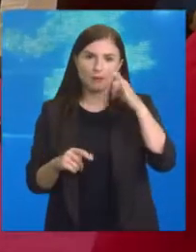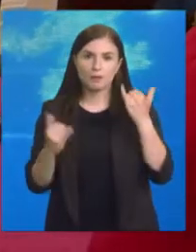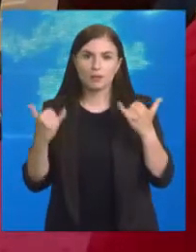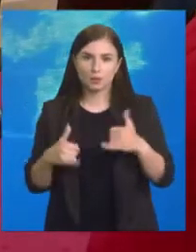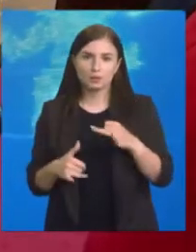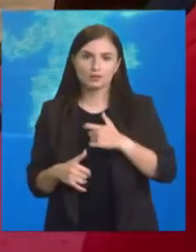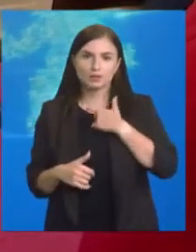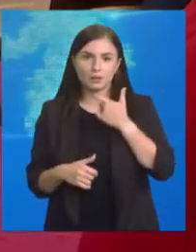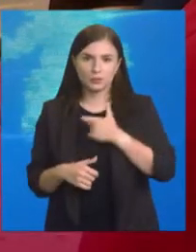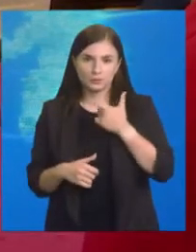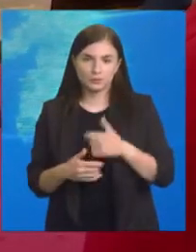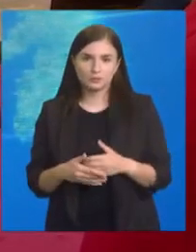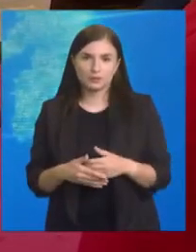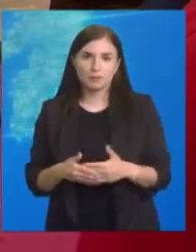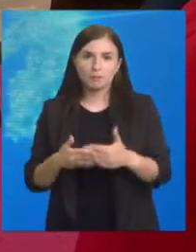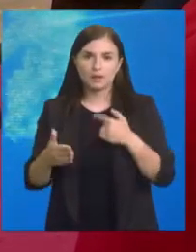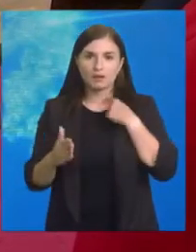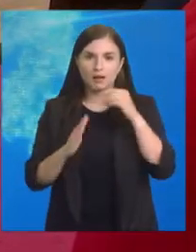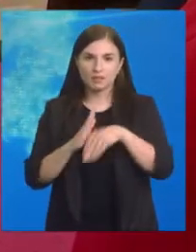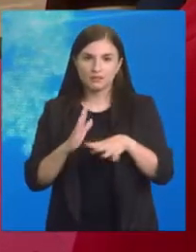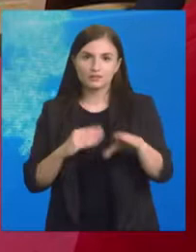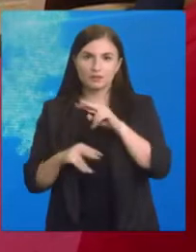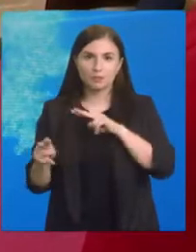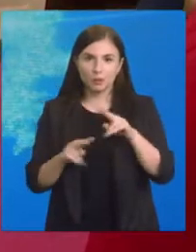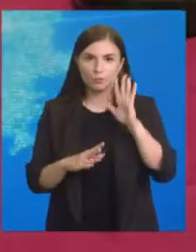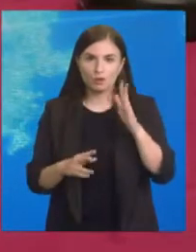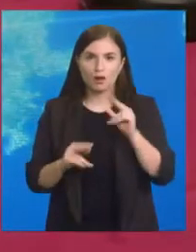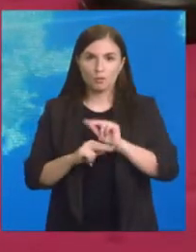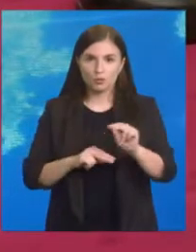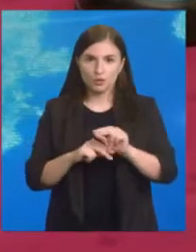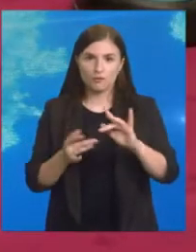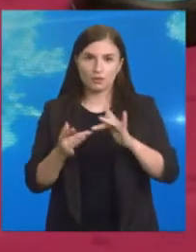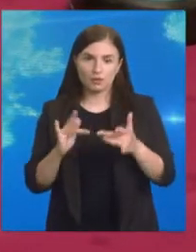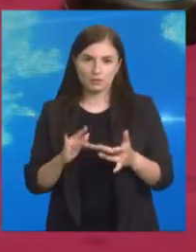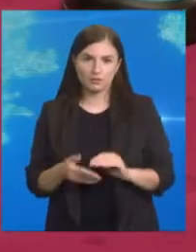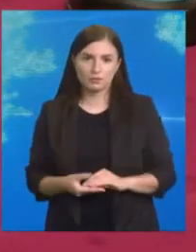Магнитогорска и Златоуста. Перед голосованием все наблюдатели пройдут обучение в онлайн-формате.